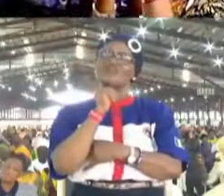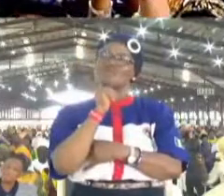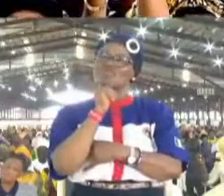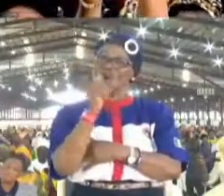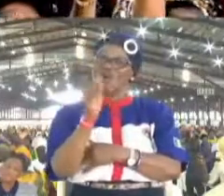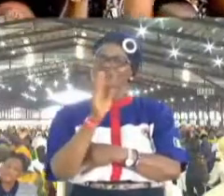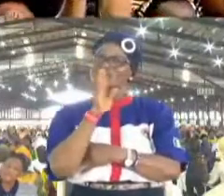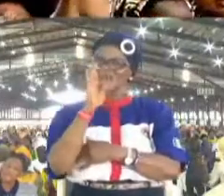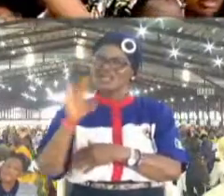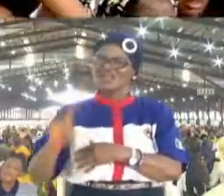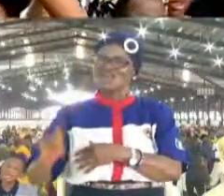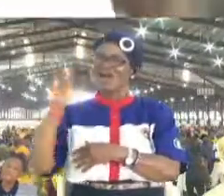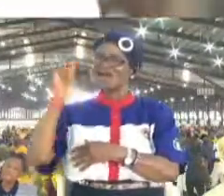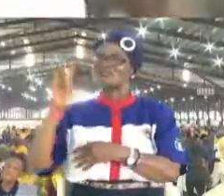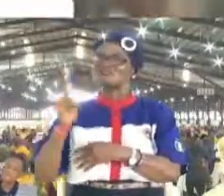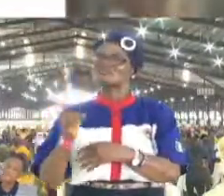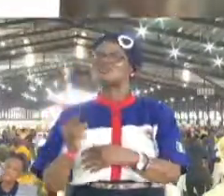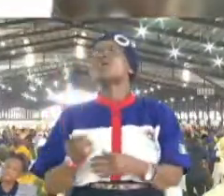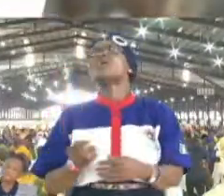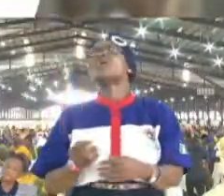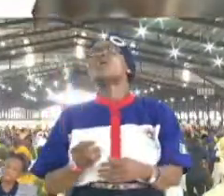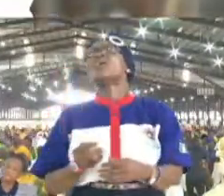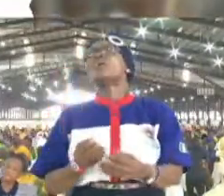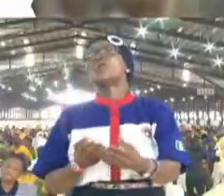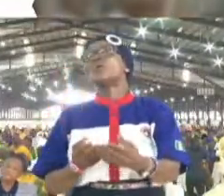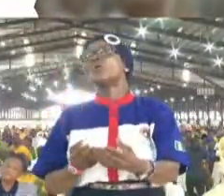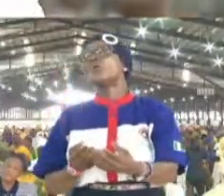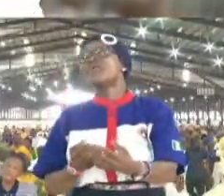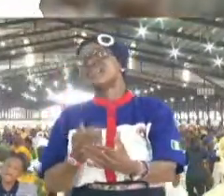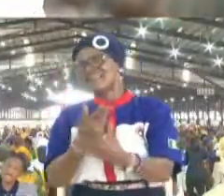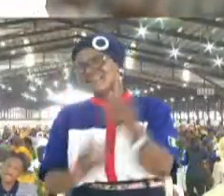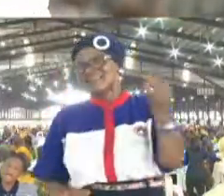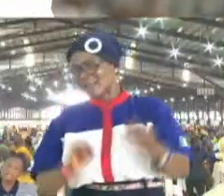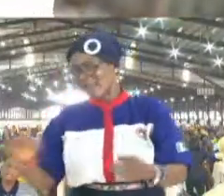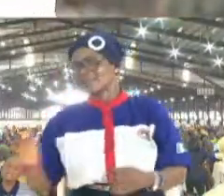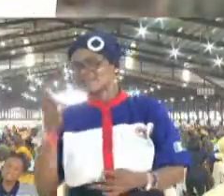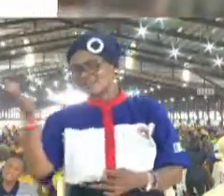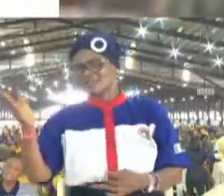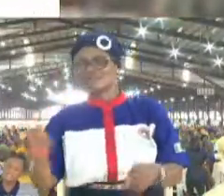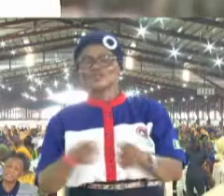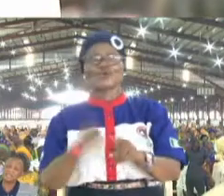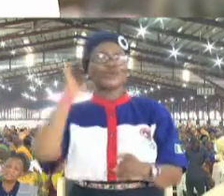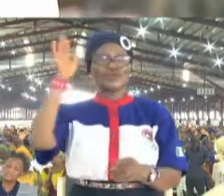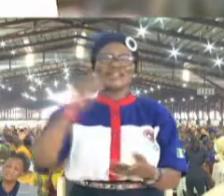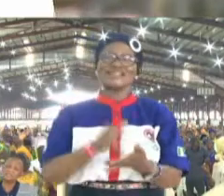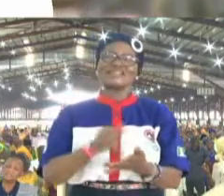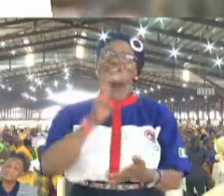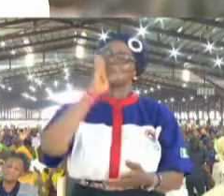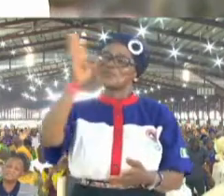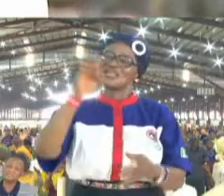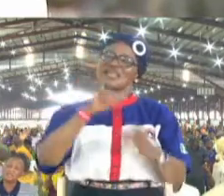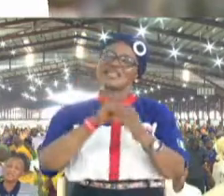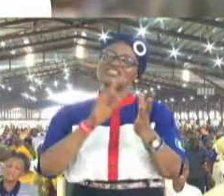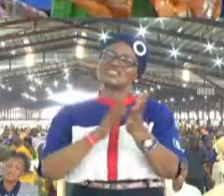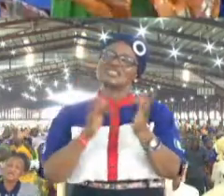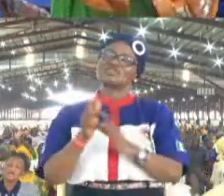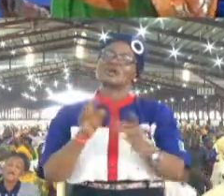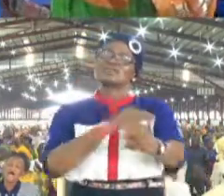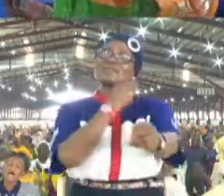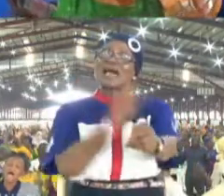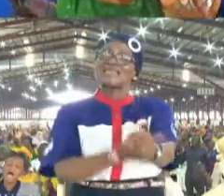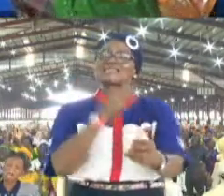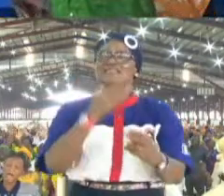Bẹ́ẹ̀ ló máa rí. In social it be. In Jesus' mighty name we have